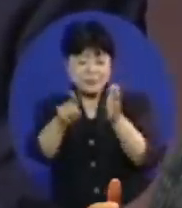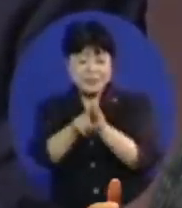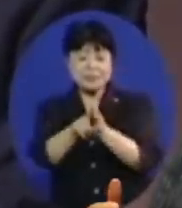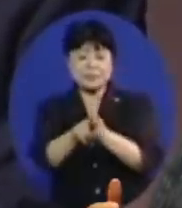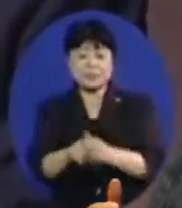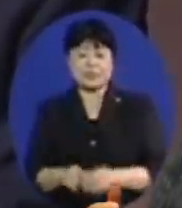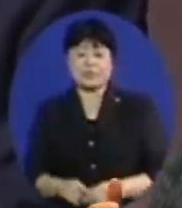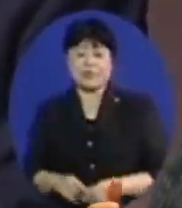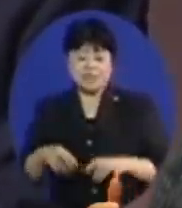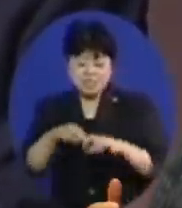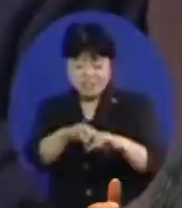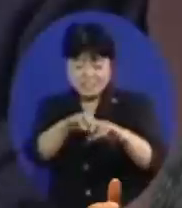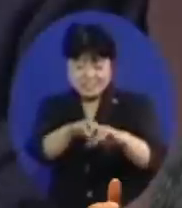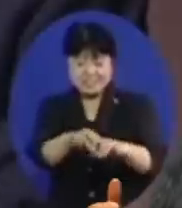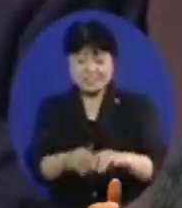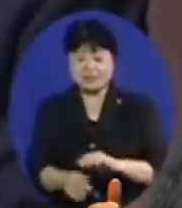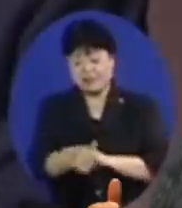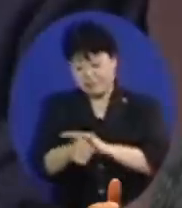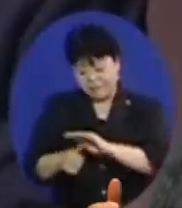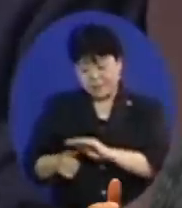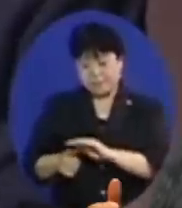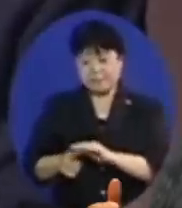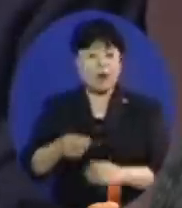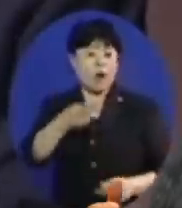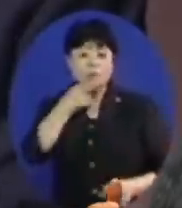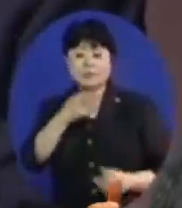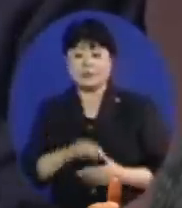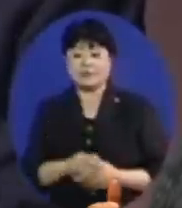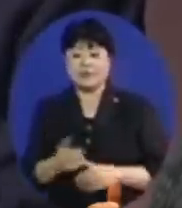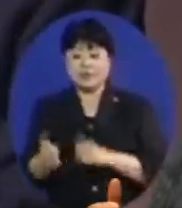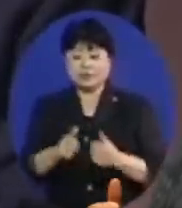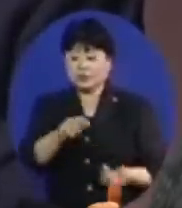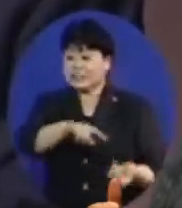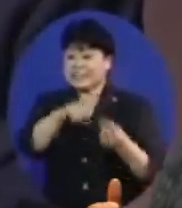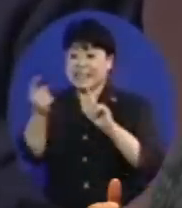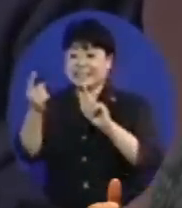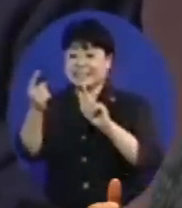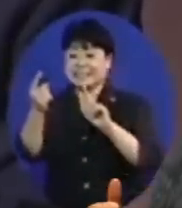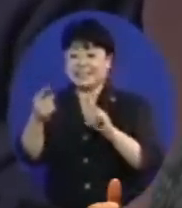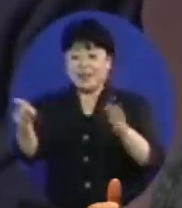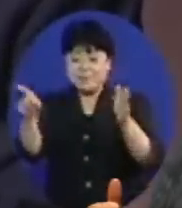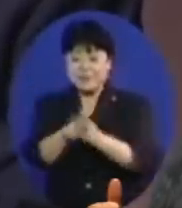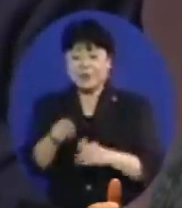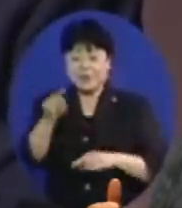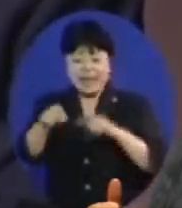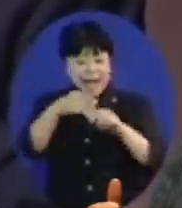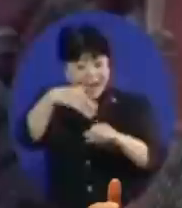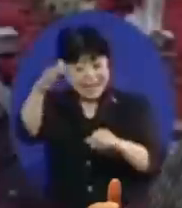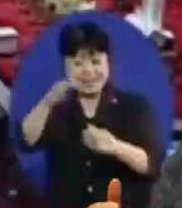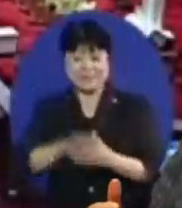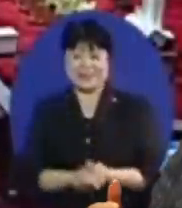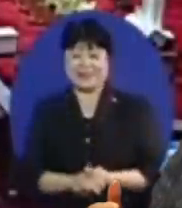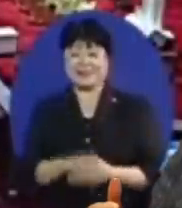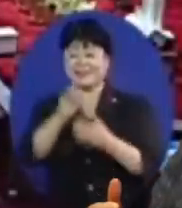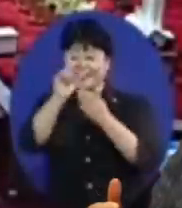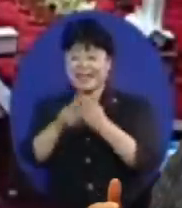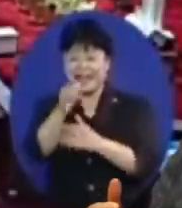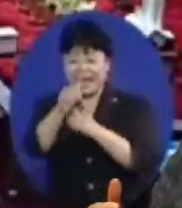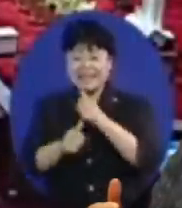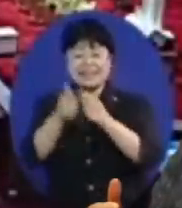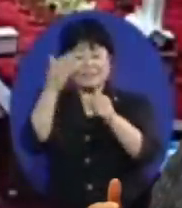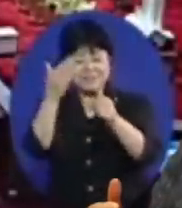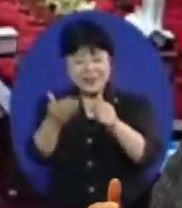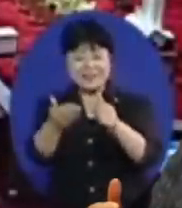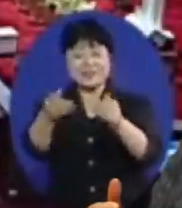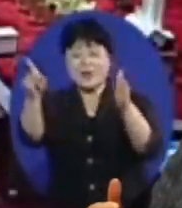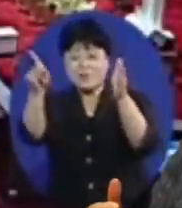밀고 나가는 것입니다. 뒤로 물러가는 기세는 없습니다. 죽든지 살든지 믿고 나가는 것입니다. 그럴 때 하나님께서